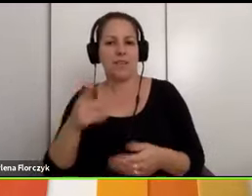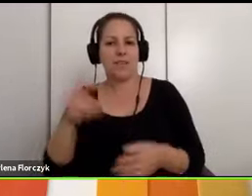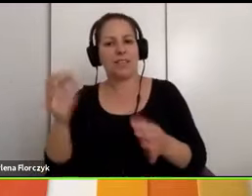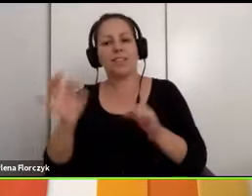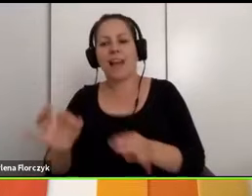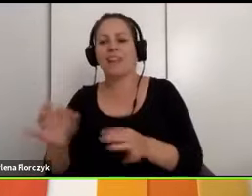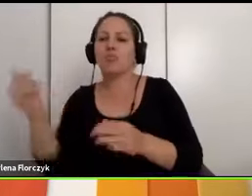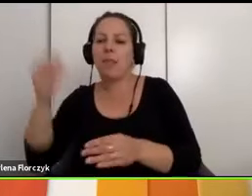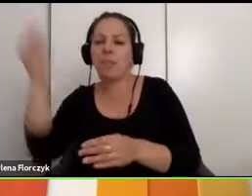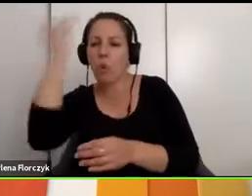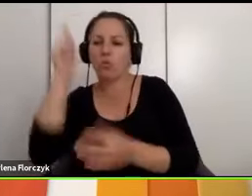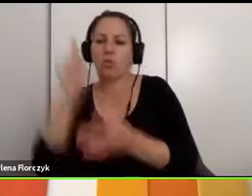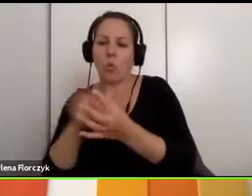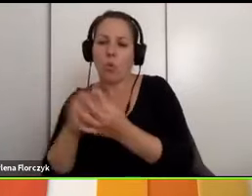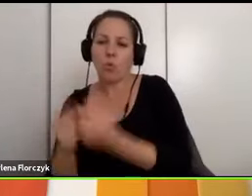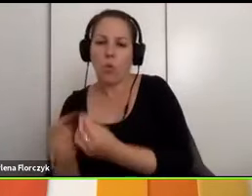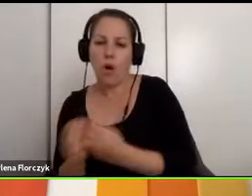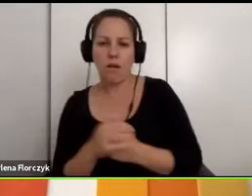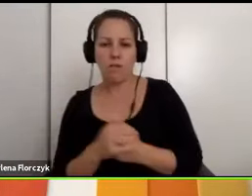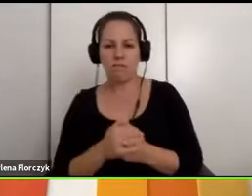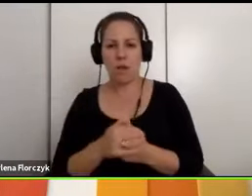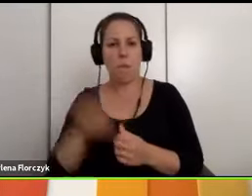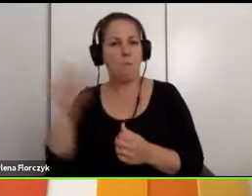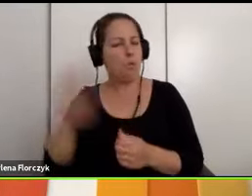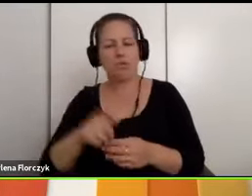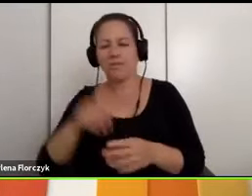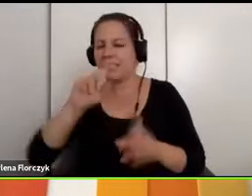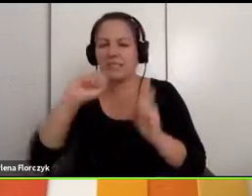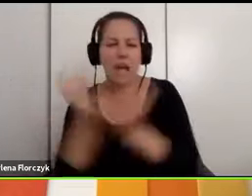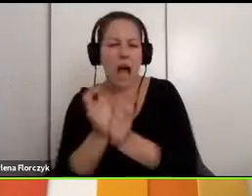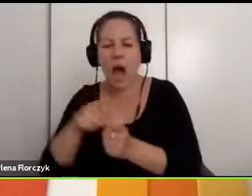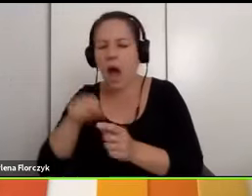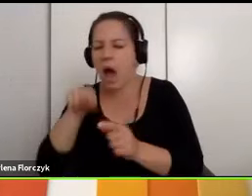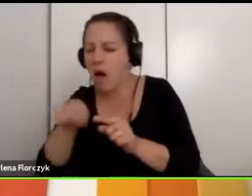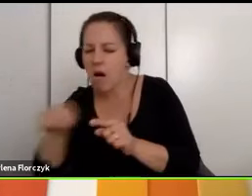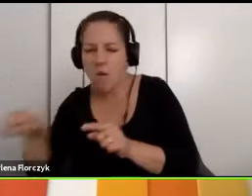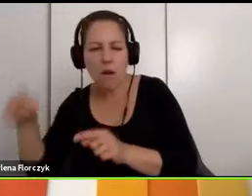tyle i masz przekuć cały swój stres